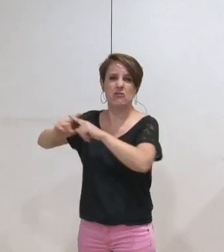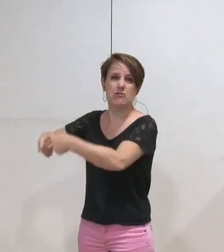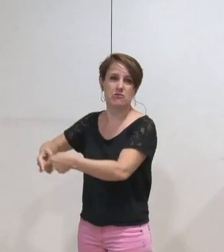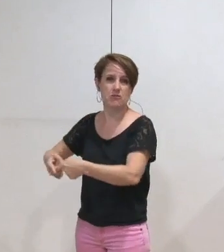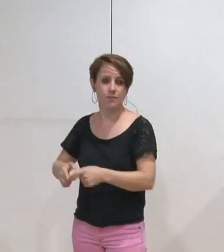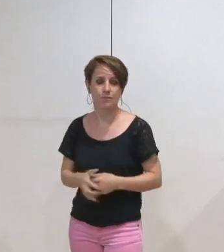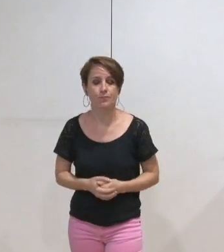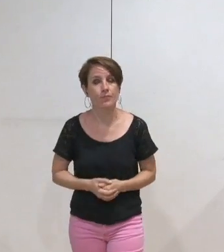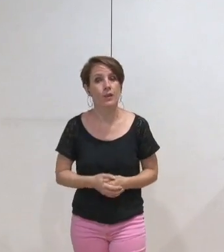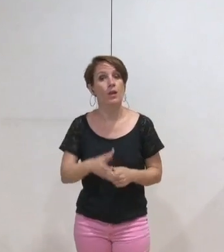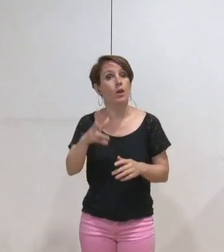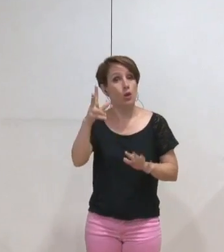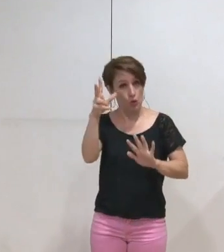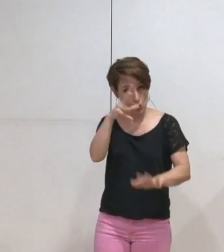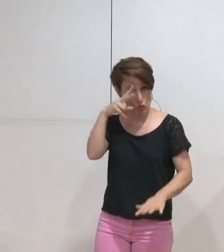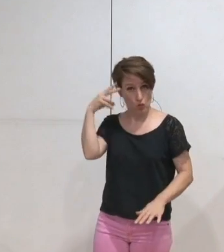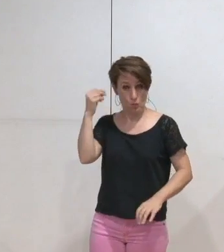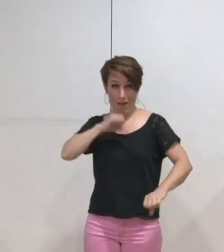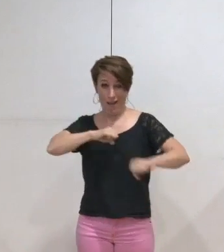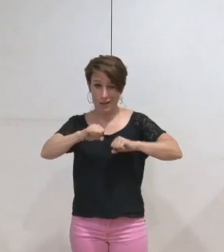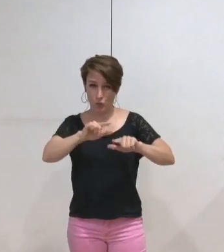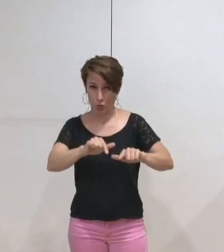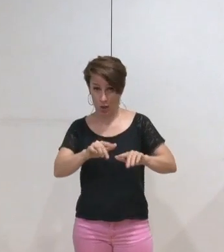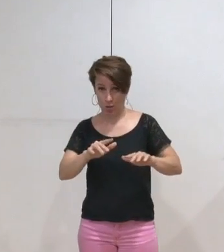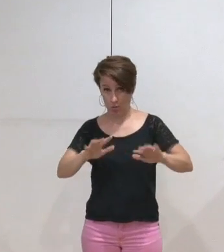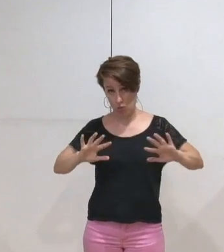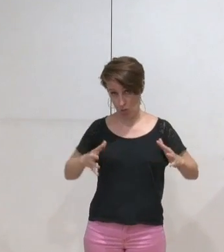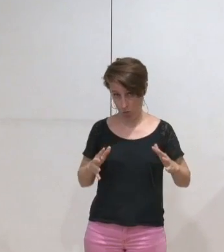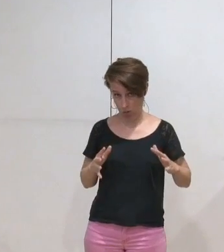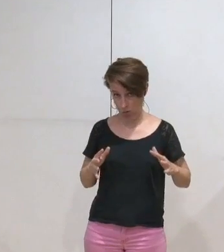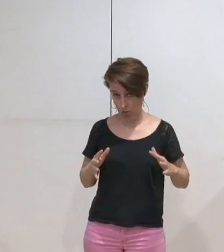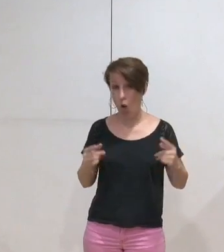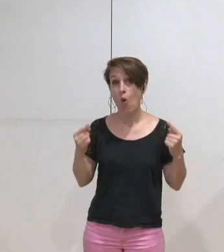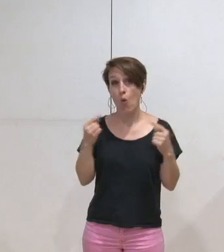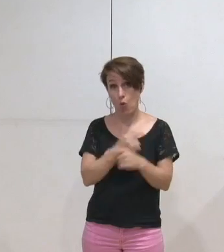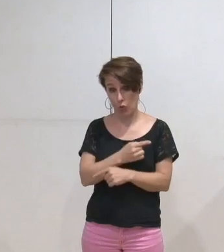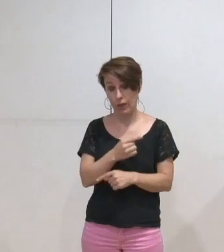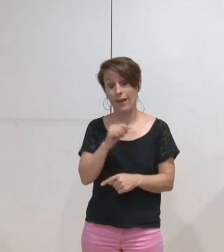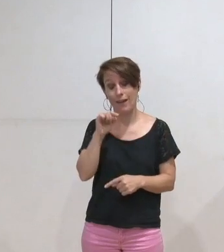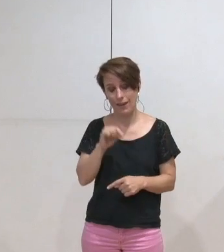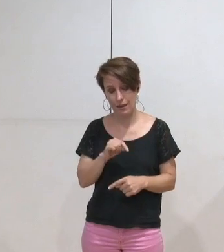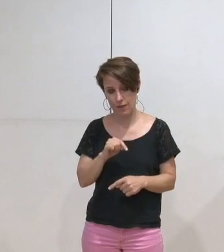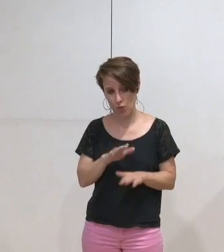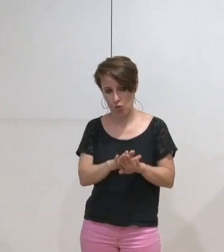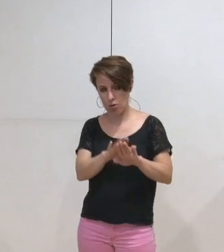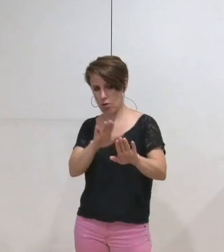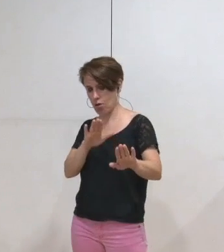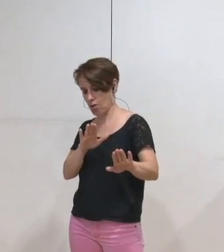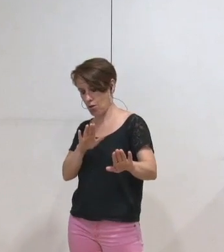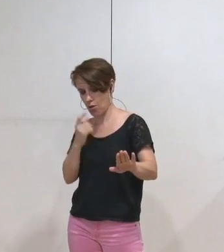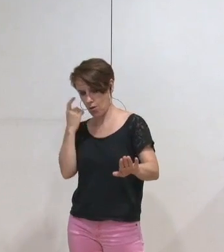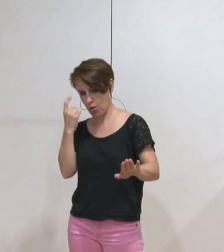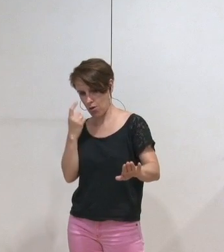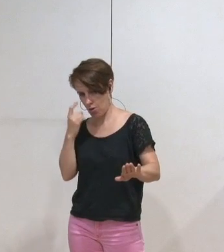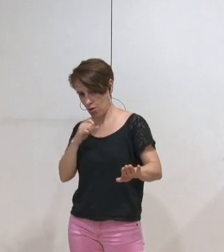humanisme implique tout au contraire tout au contraire d'intégrer toutes les modalités de l'engagement responsable c'est